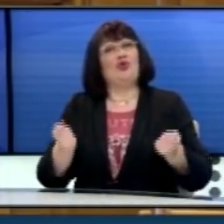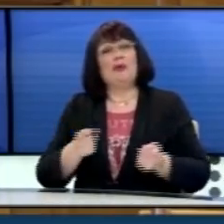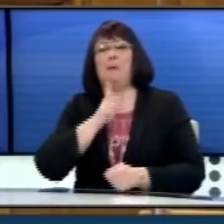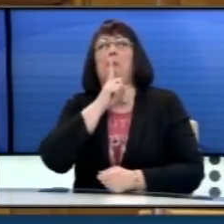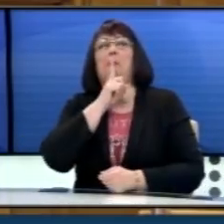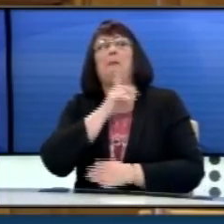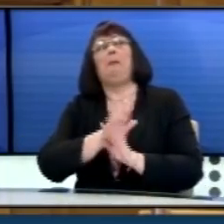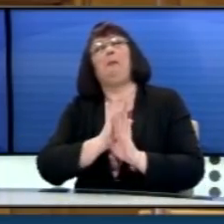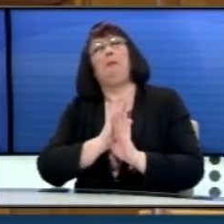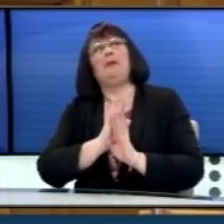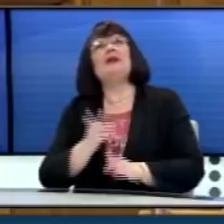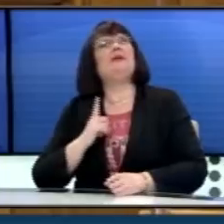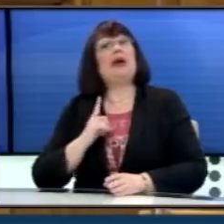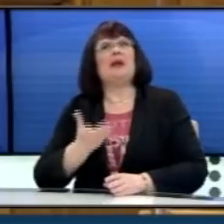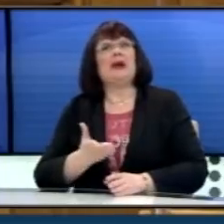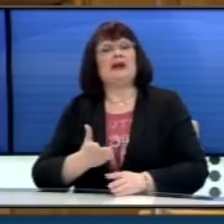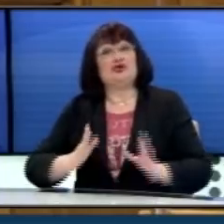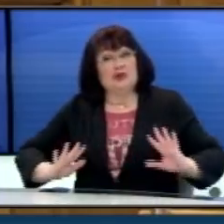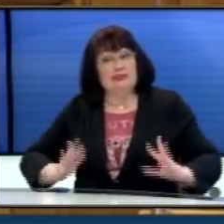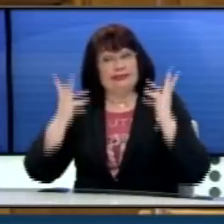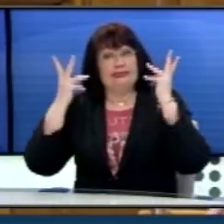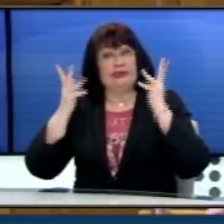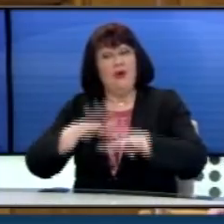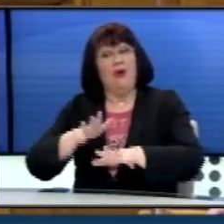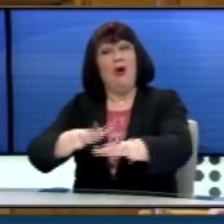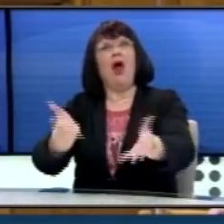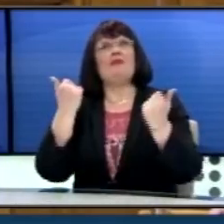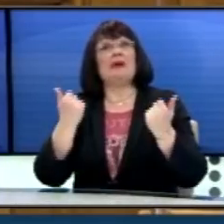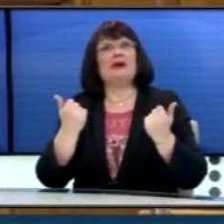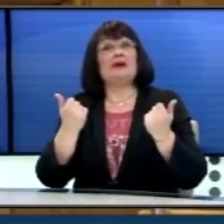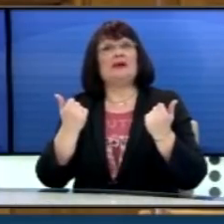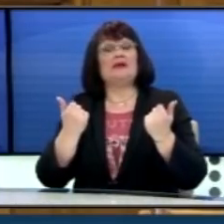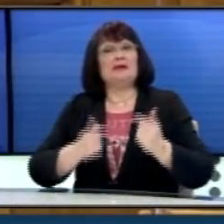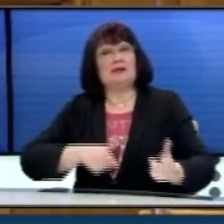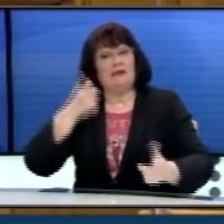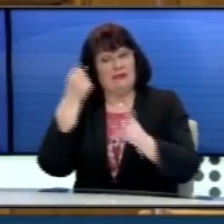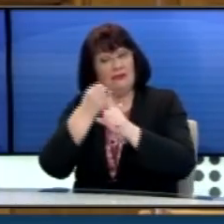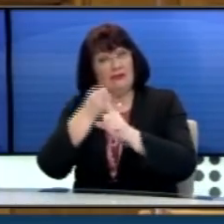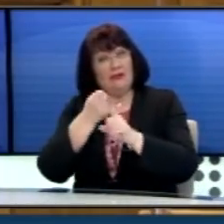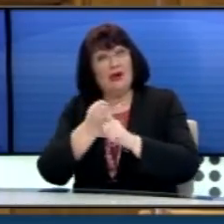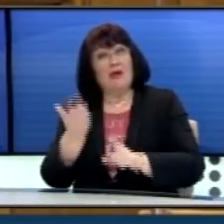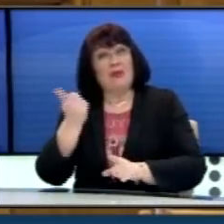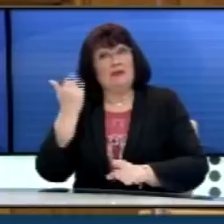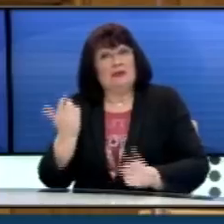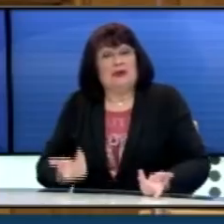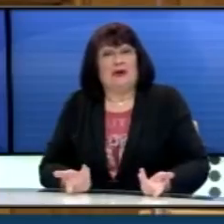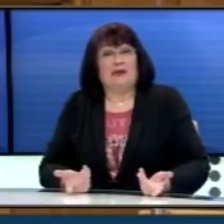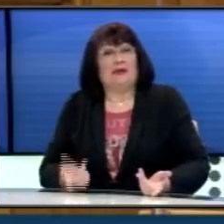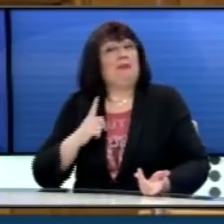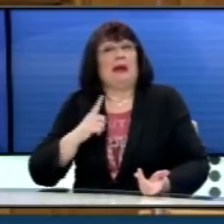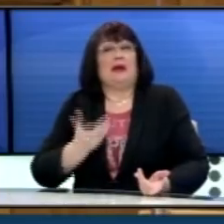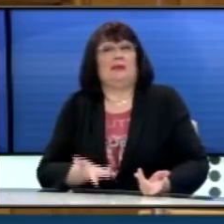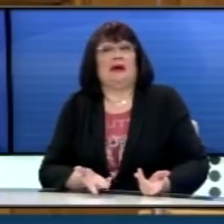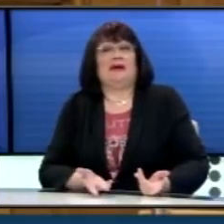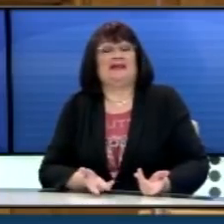λαός θα σιωπούσε, δεν θα αντιδρούσε, δεν θα κινητοποιούνταν, δεν θα είχε διεκδικήσεις. Και αυτή